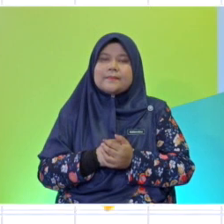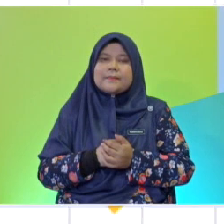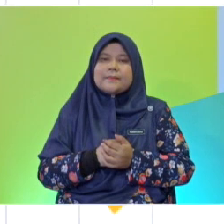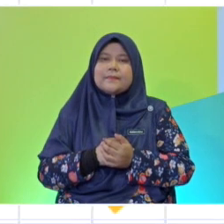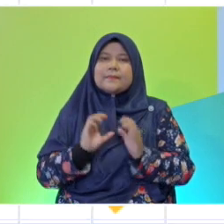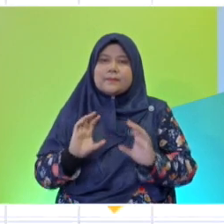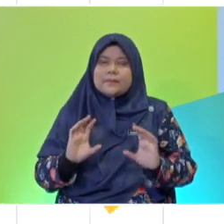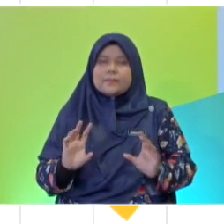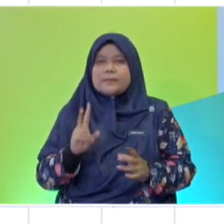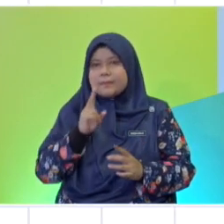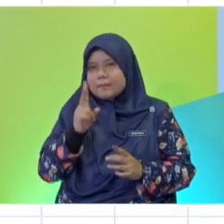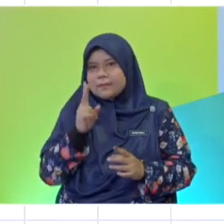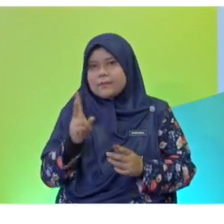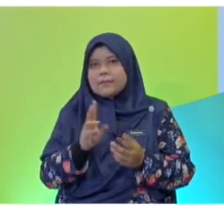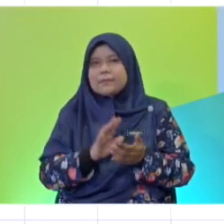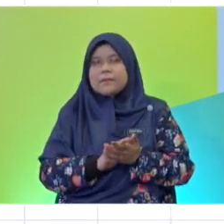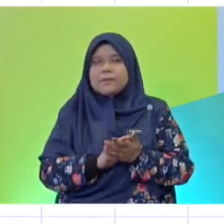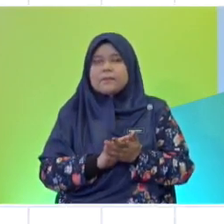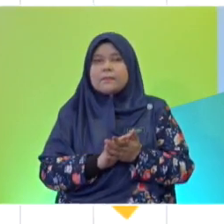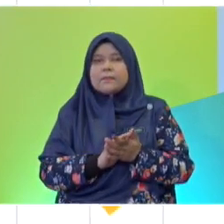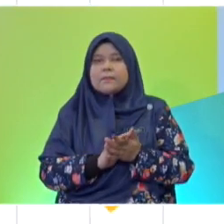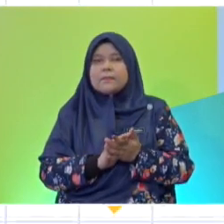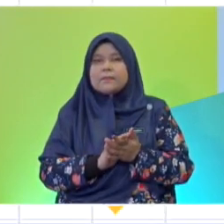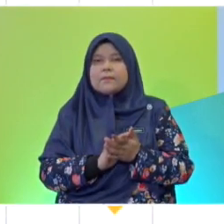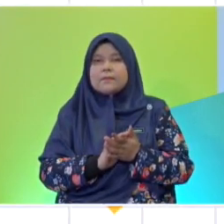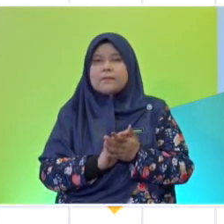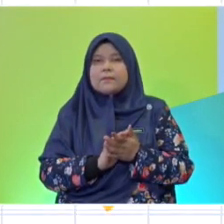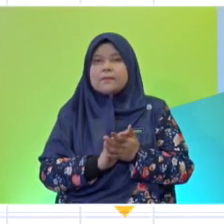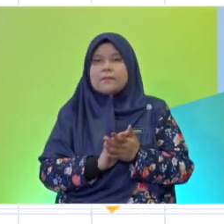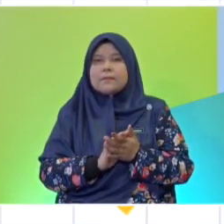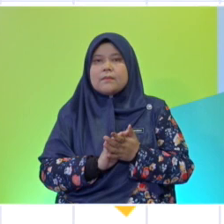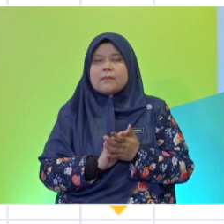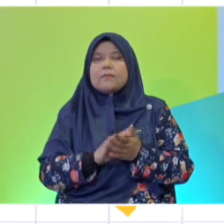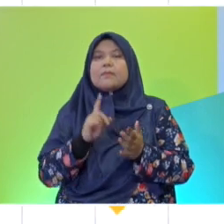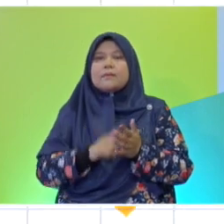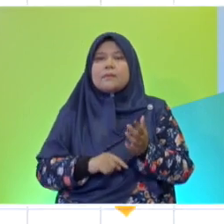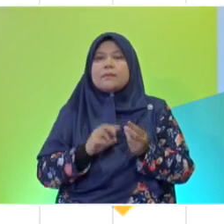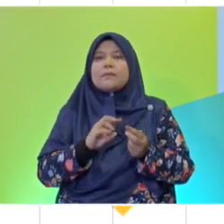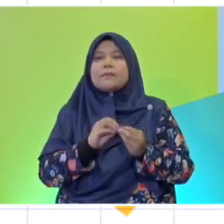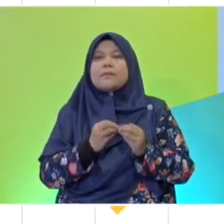terlihat dibuat Nazira Boleh kongsikan Anda kemudian